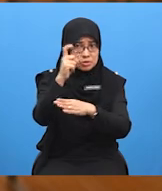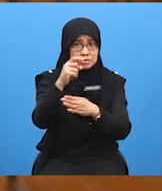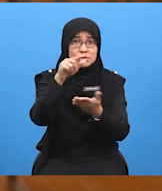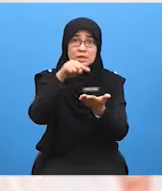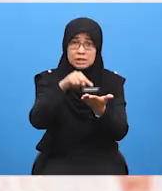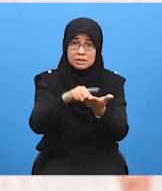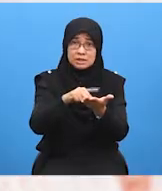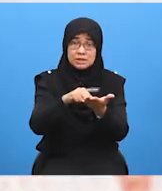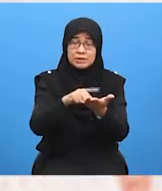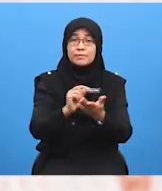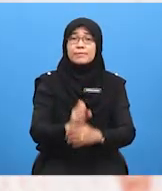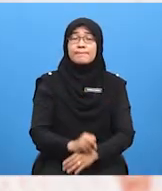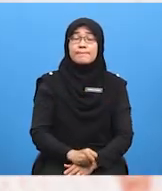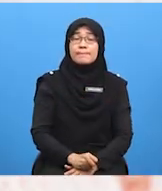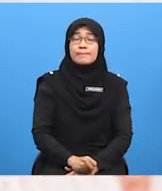ini.